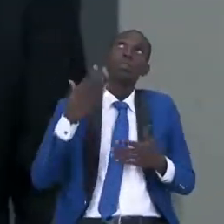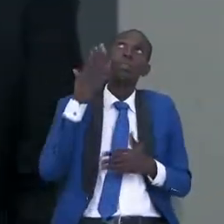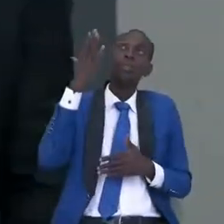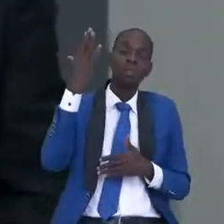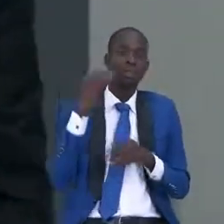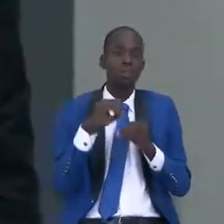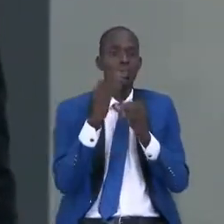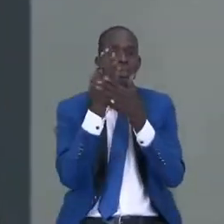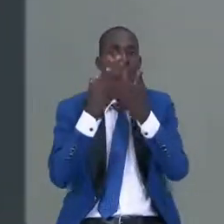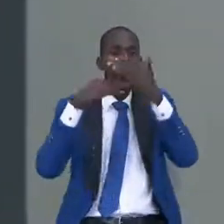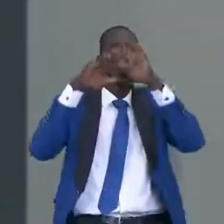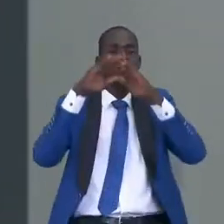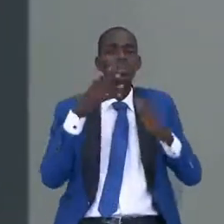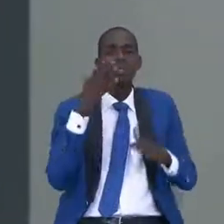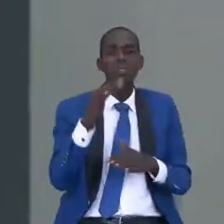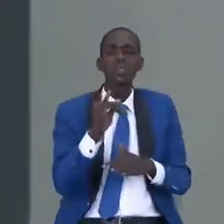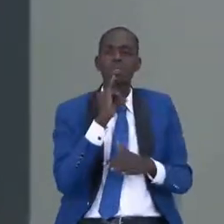au ciel,